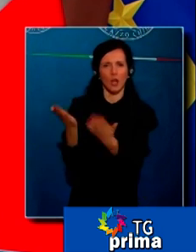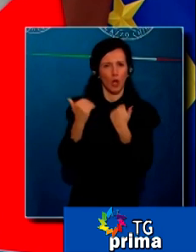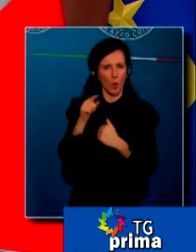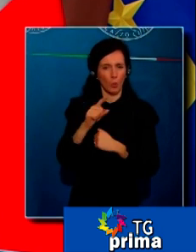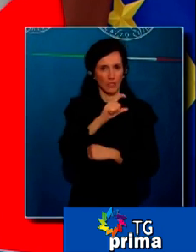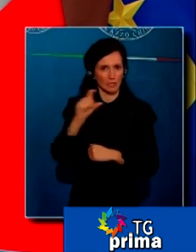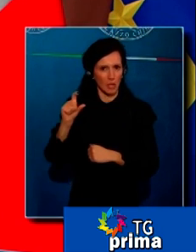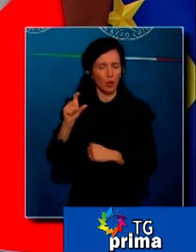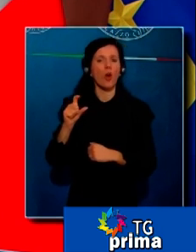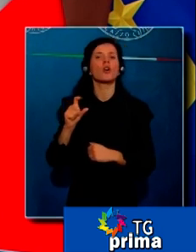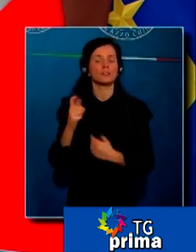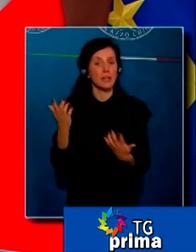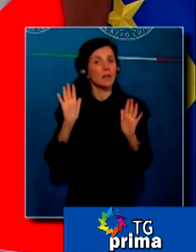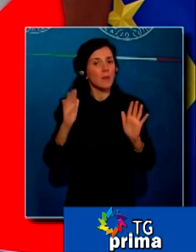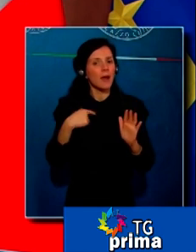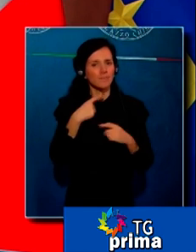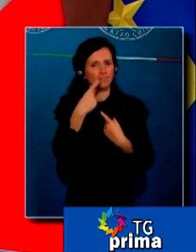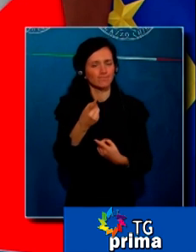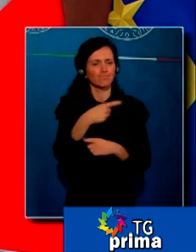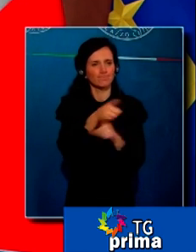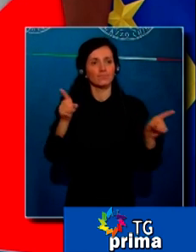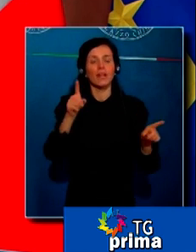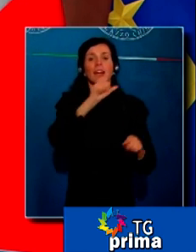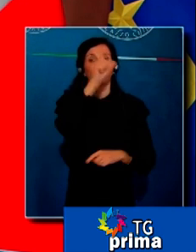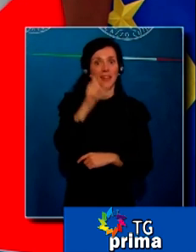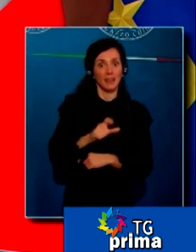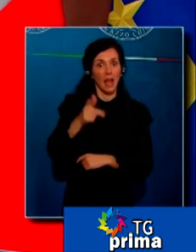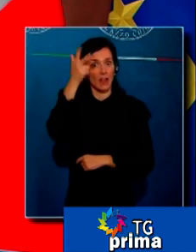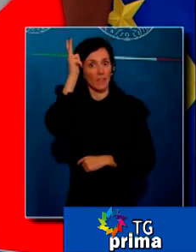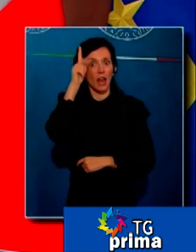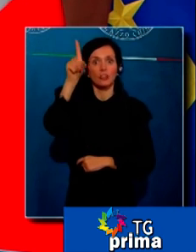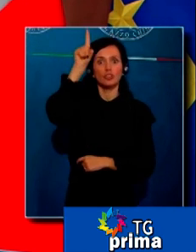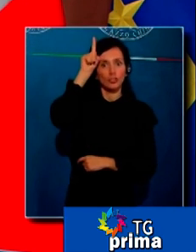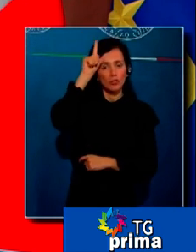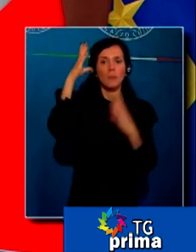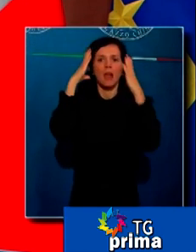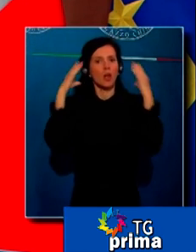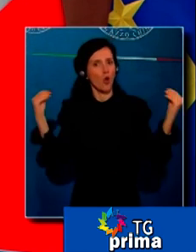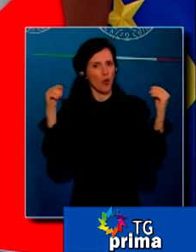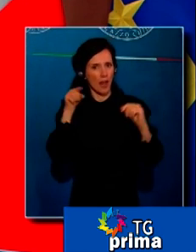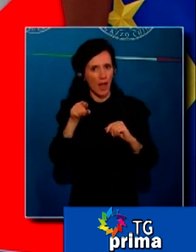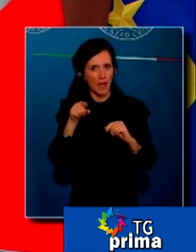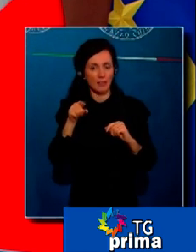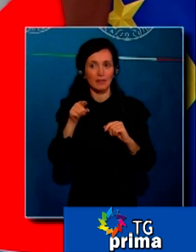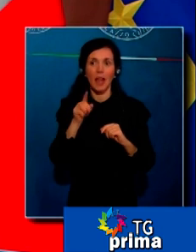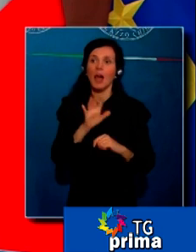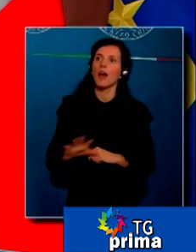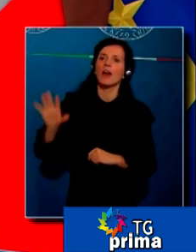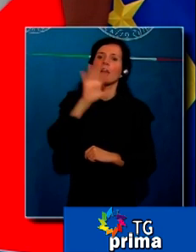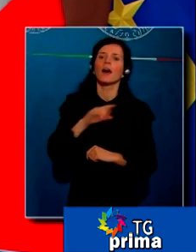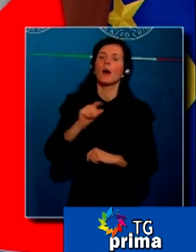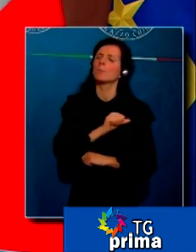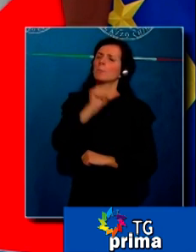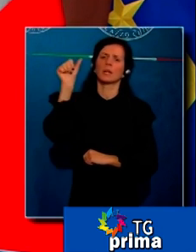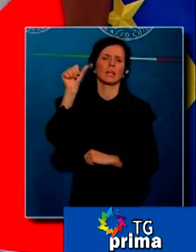ricordare che l'Italia, la Francia, la Germania e l'Olanda sono stati i primi paesi